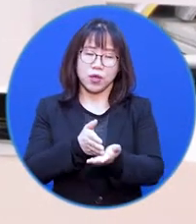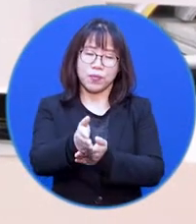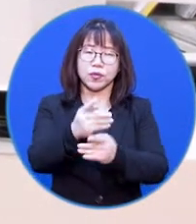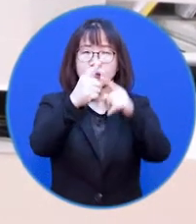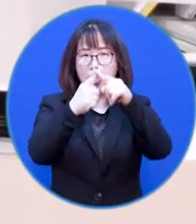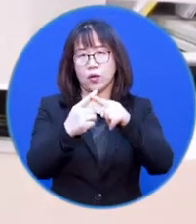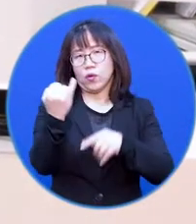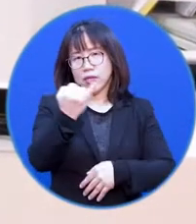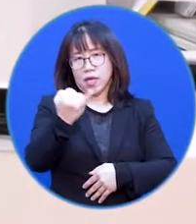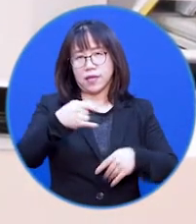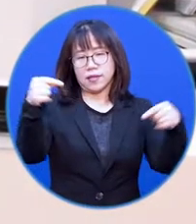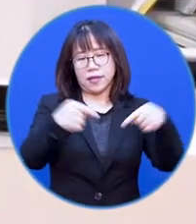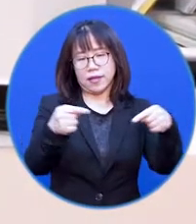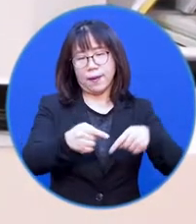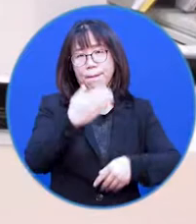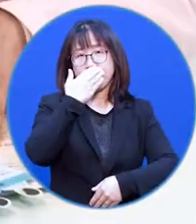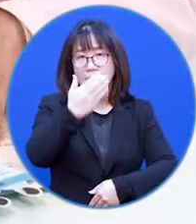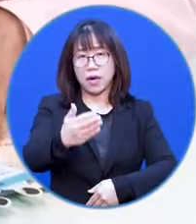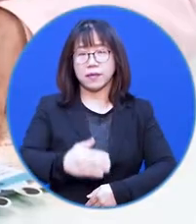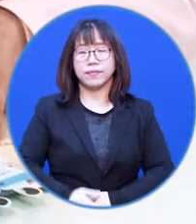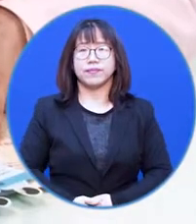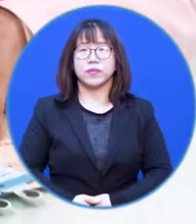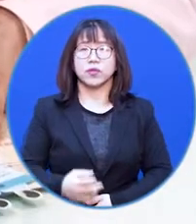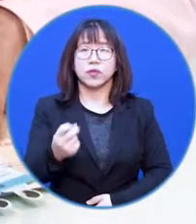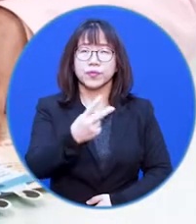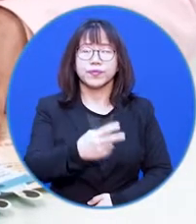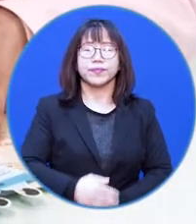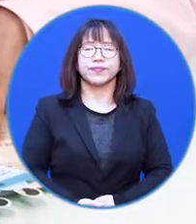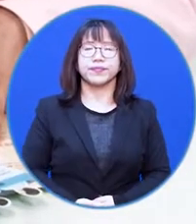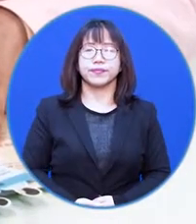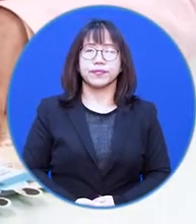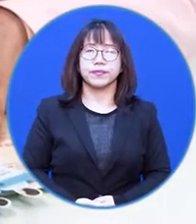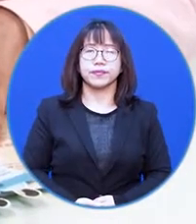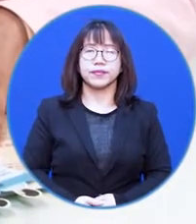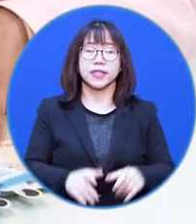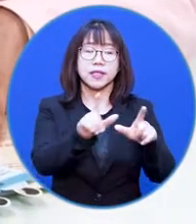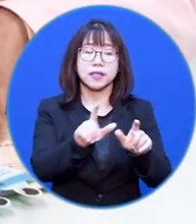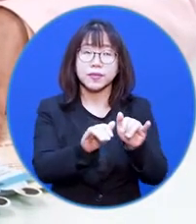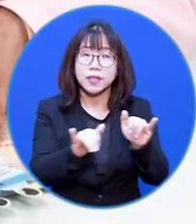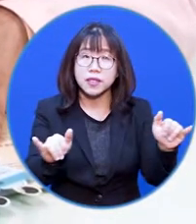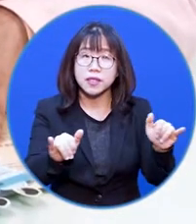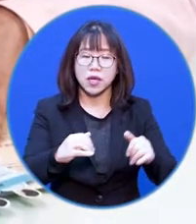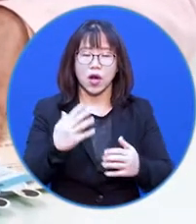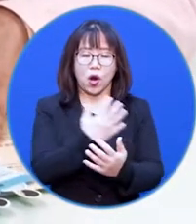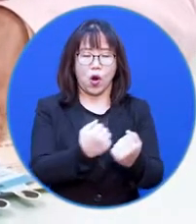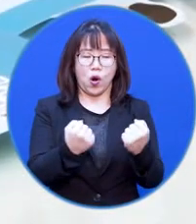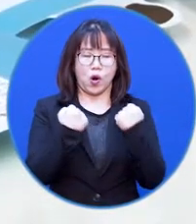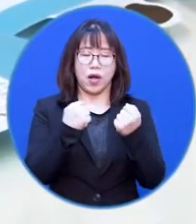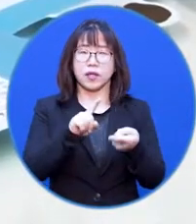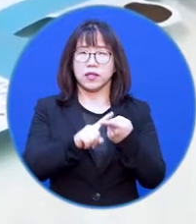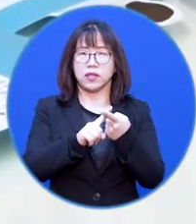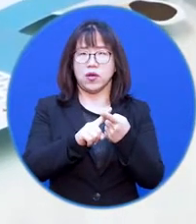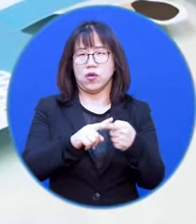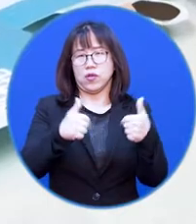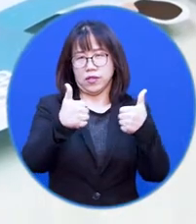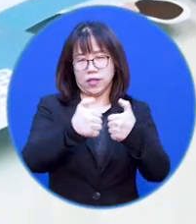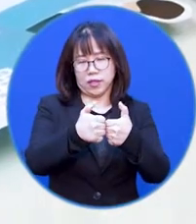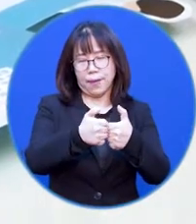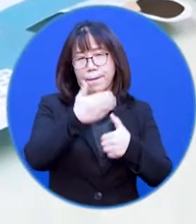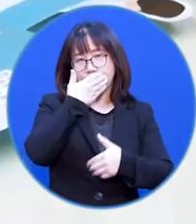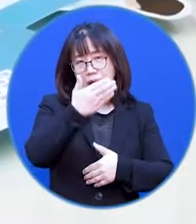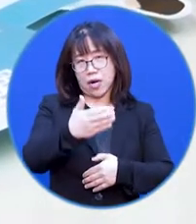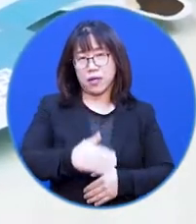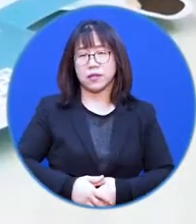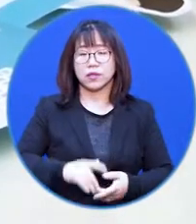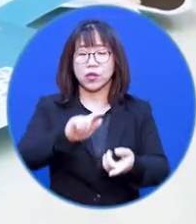상담과 관리를 받을 수 있습니다. 또 소소건강상담실에서는 지역 주민들이 건강에 대한 상담을 받을 수